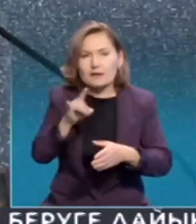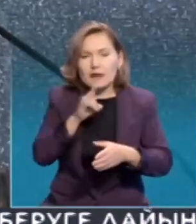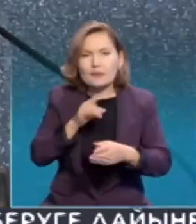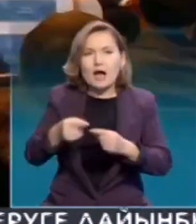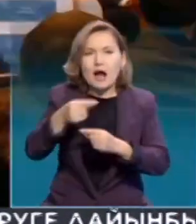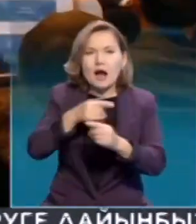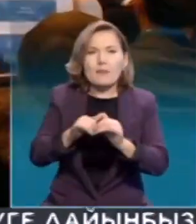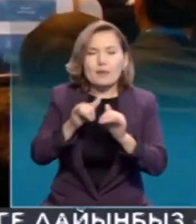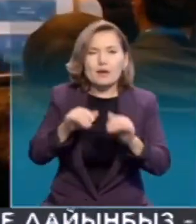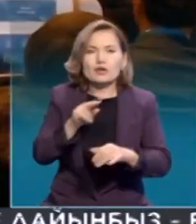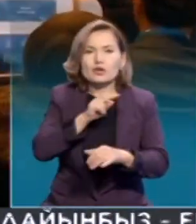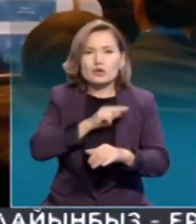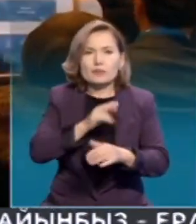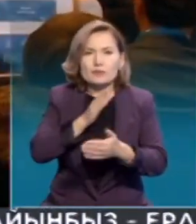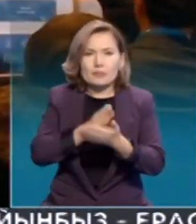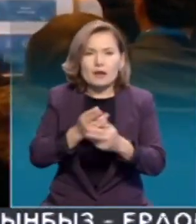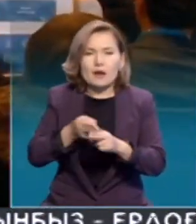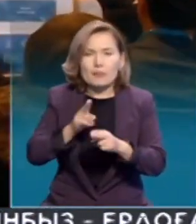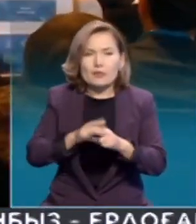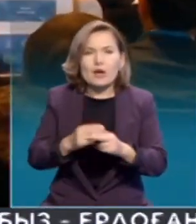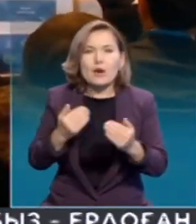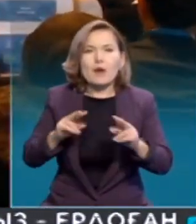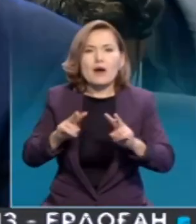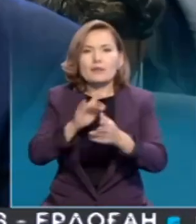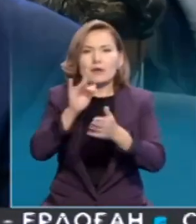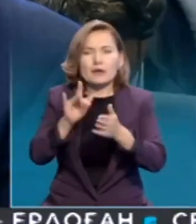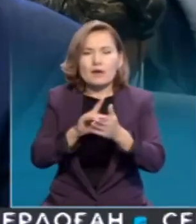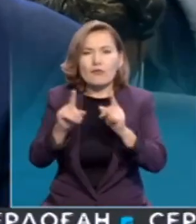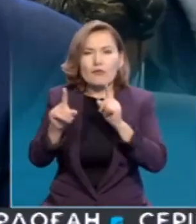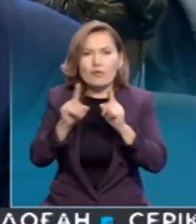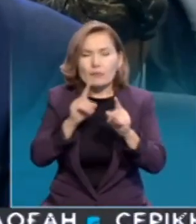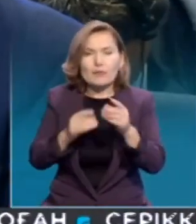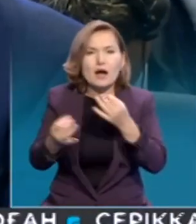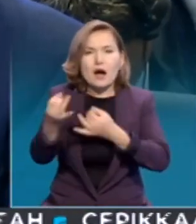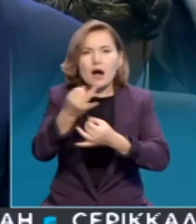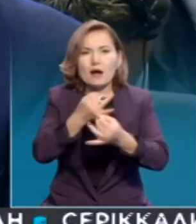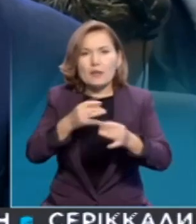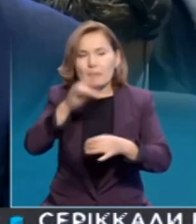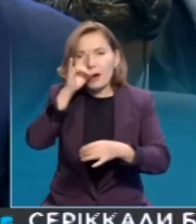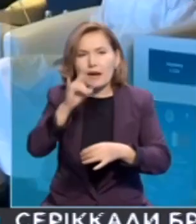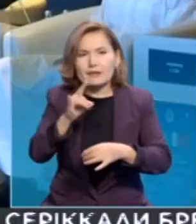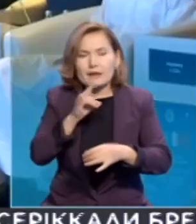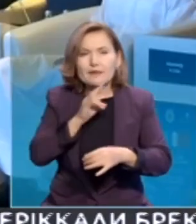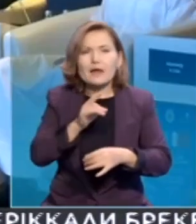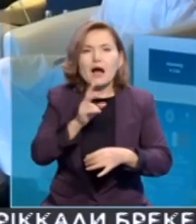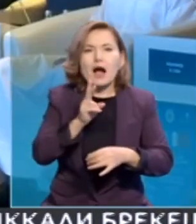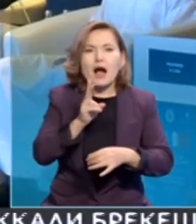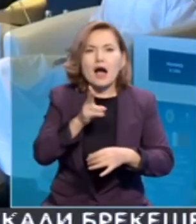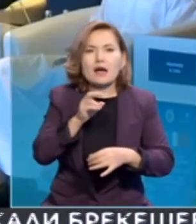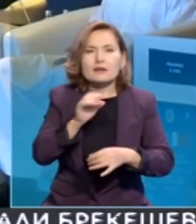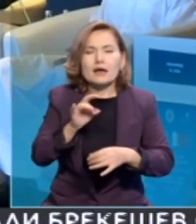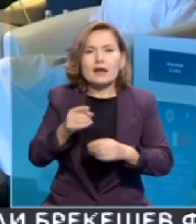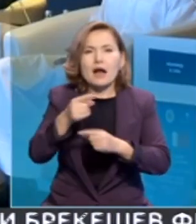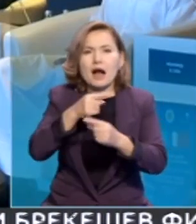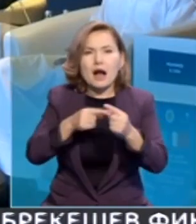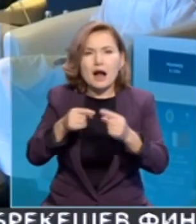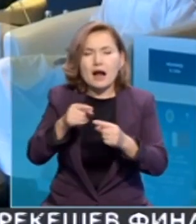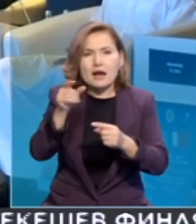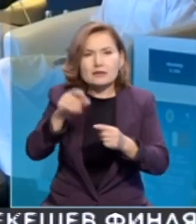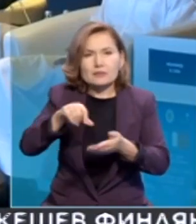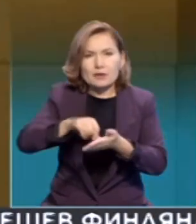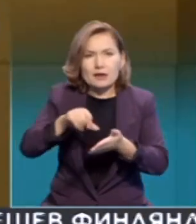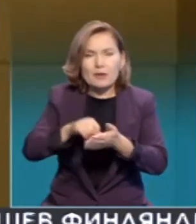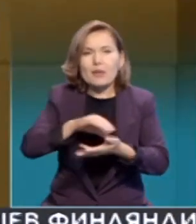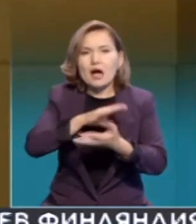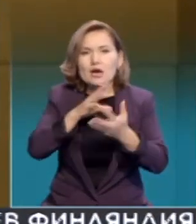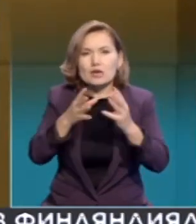коммерция саласында жұмыс істеп жатыр. Бұл туралы бүгін Астанада өткен форумда айтылды. Қазақстан және Қатар кәсіпкерлері бас қосқан жиында